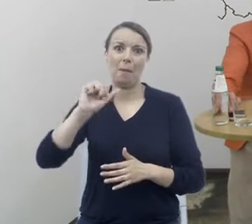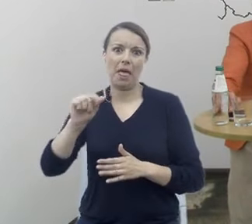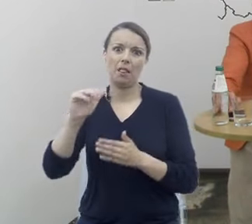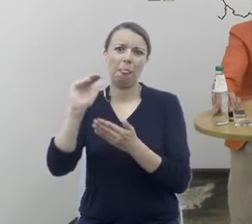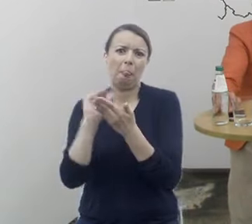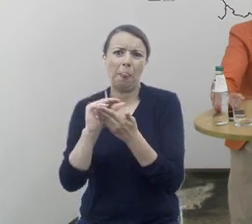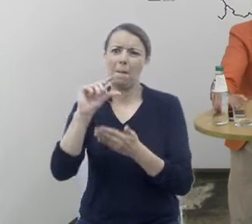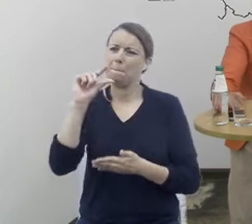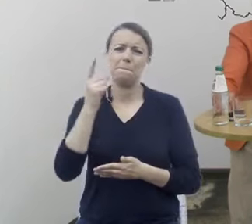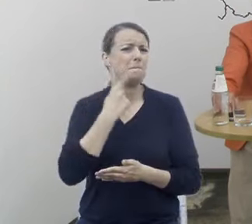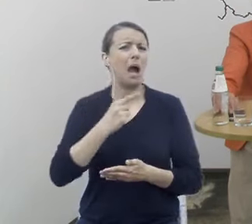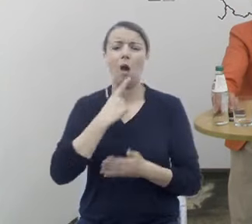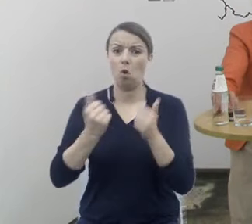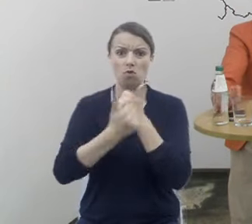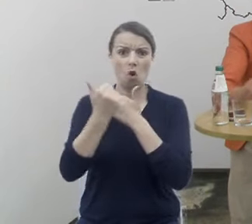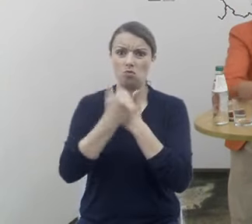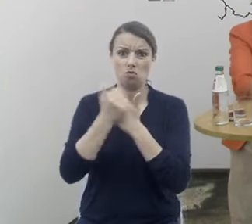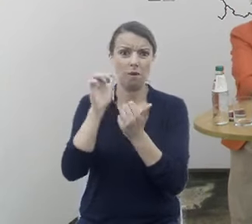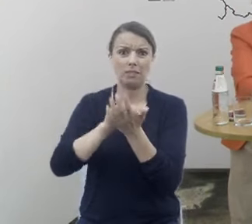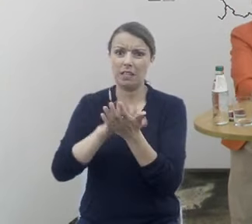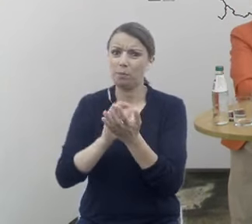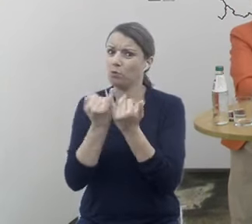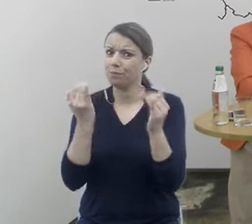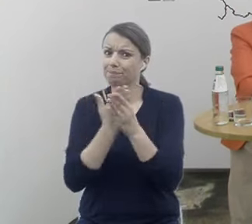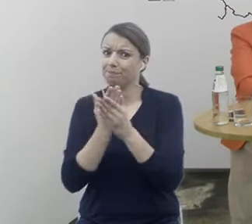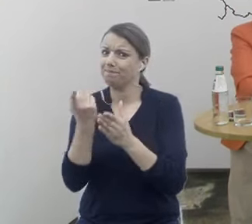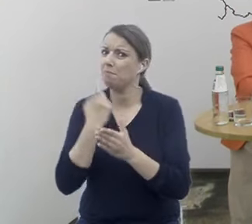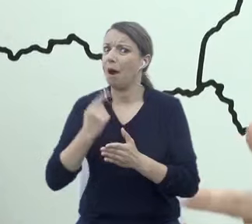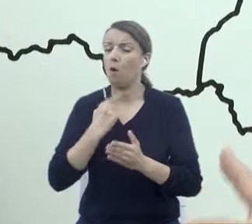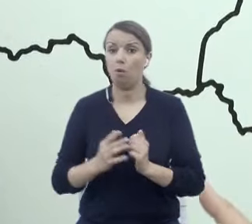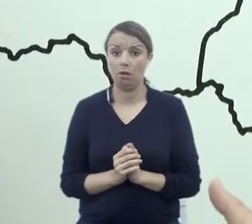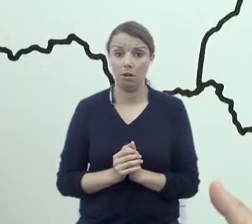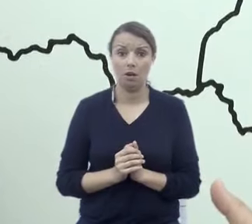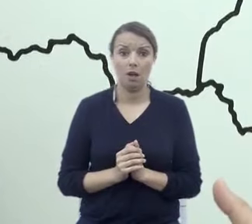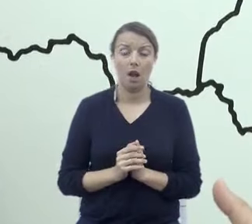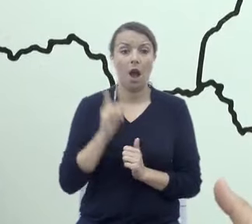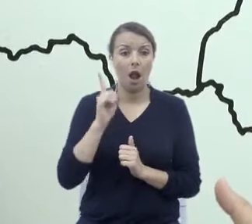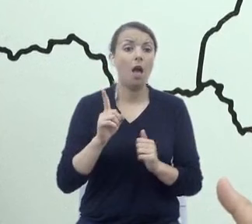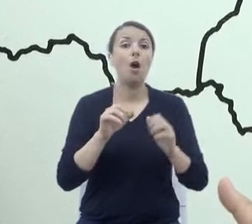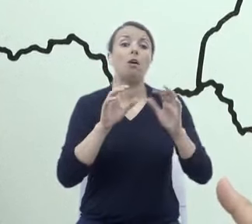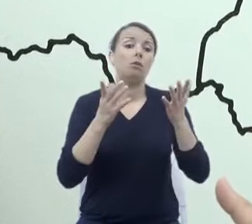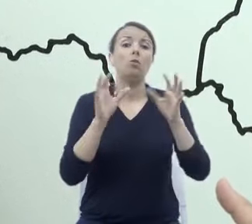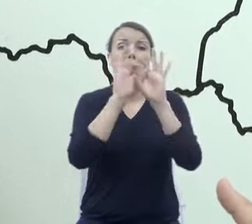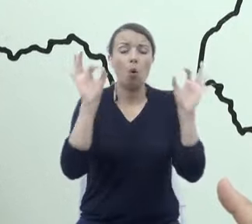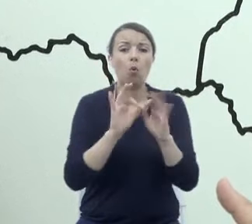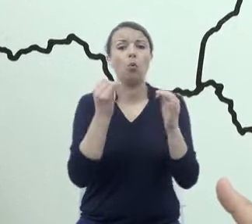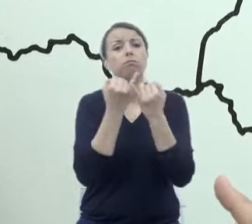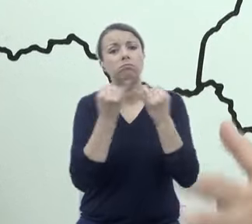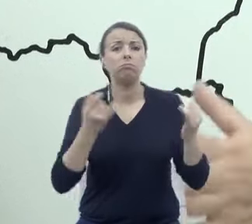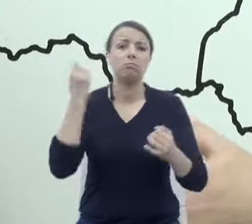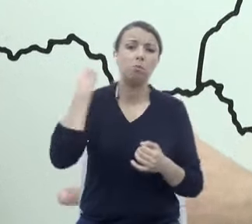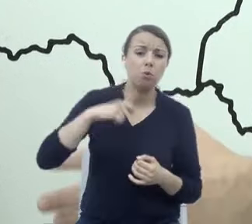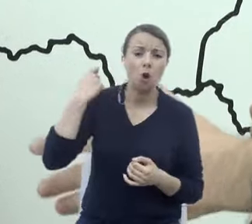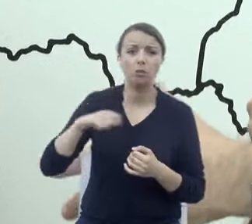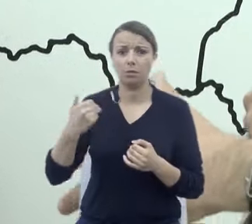tym, mimo że ogół zbrodni dokonanych w